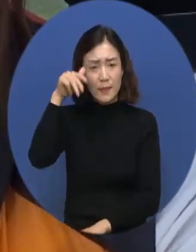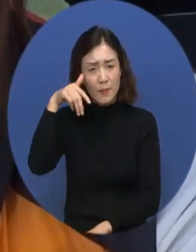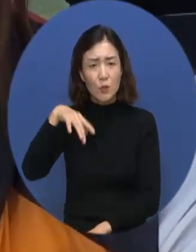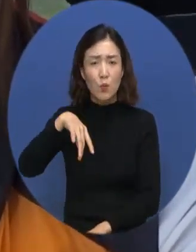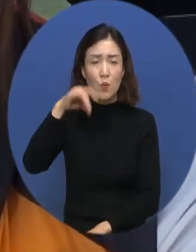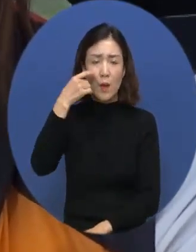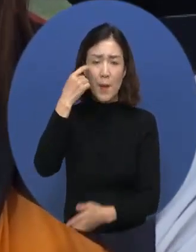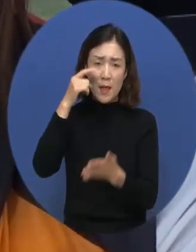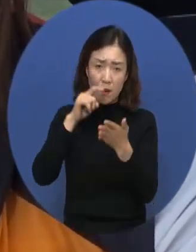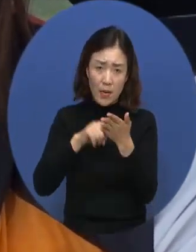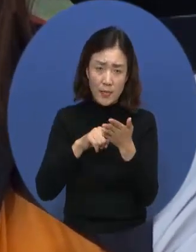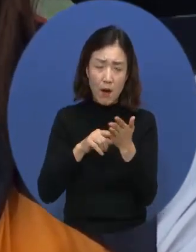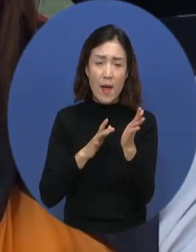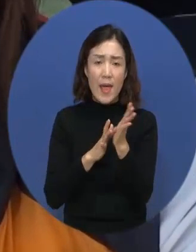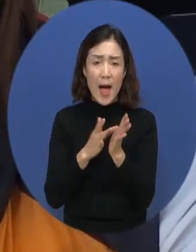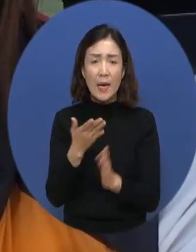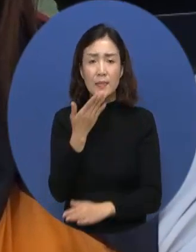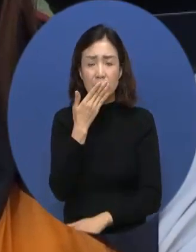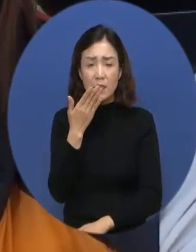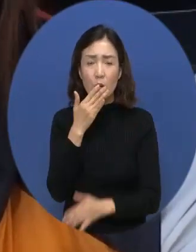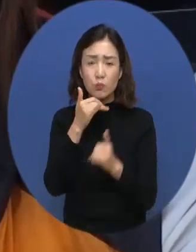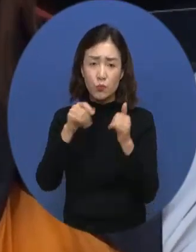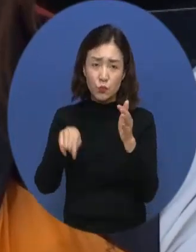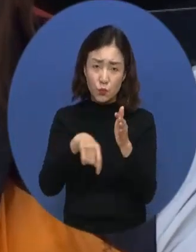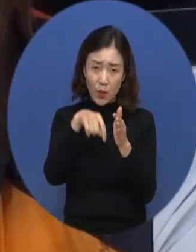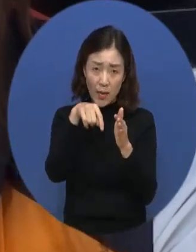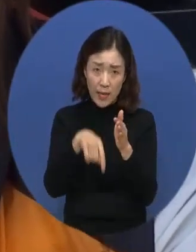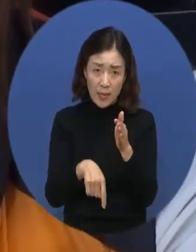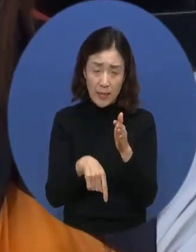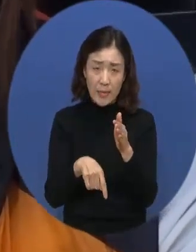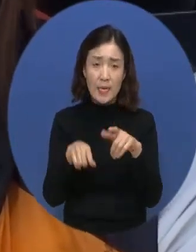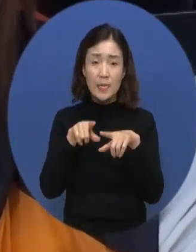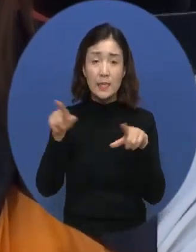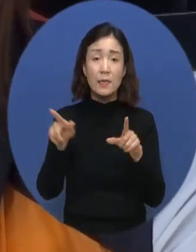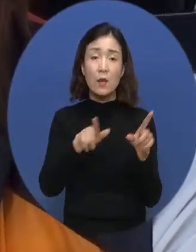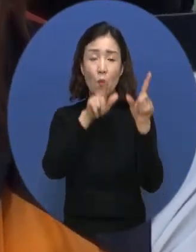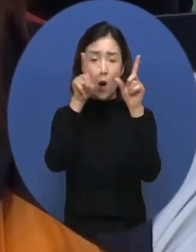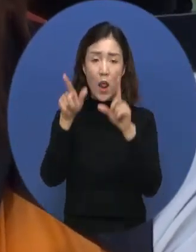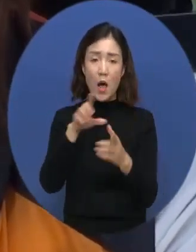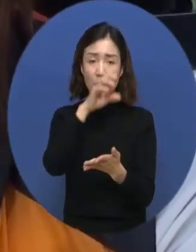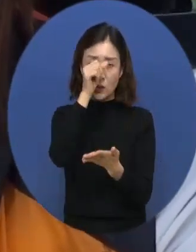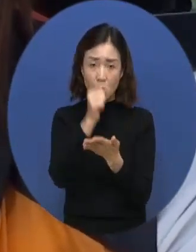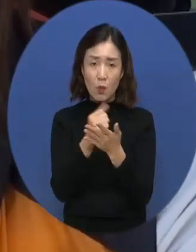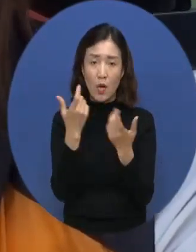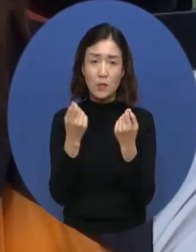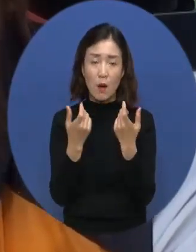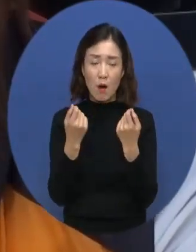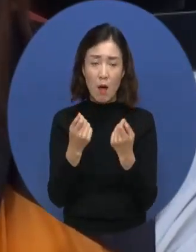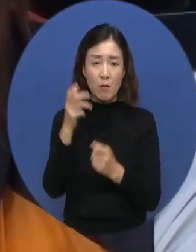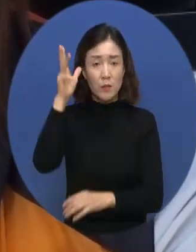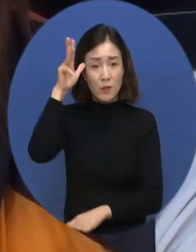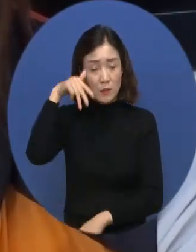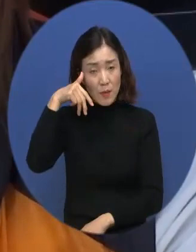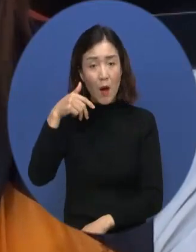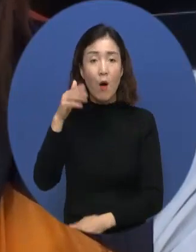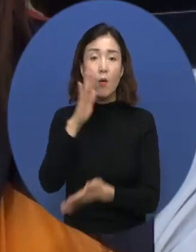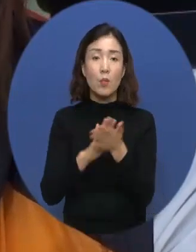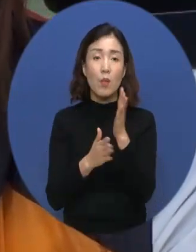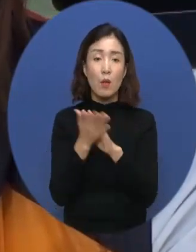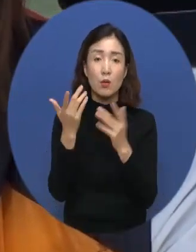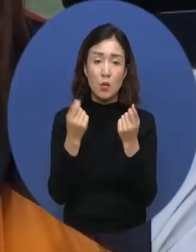초기에 발견을 하셔서 약을 드셨던 분들 중에는 일상생활을 정말 정상처럼 치매가 없으셨던 것처럼